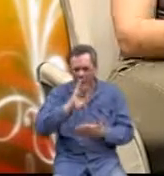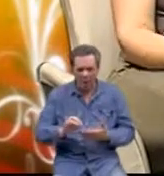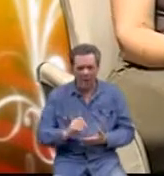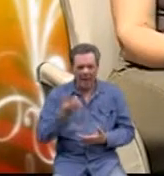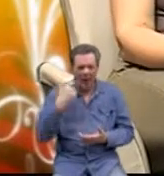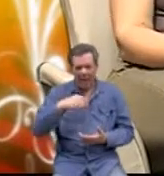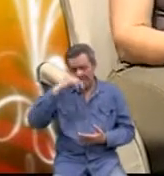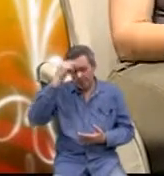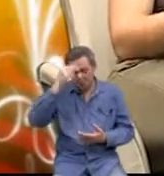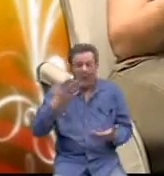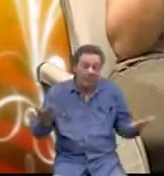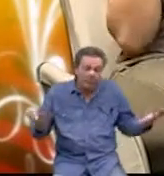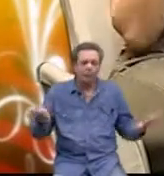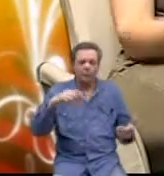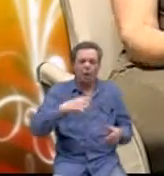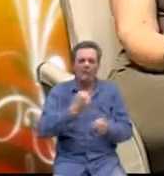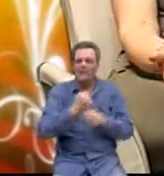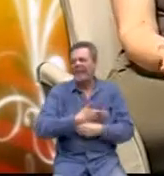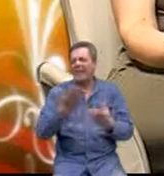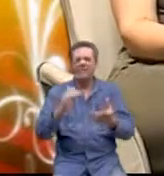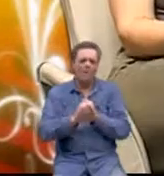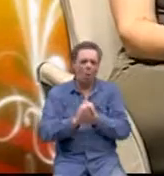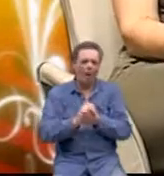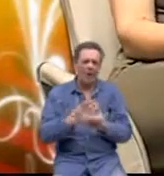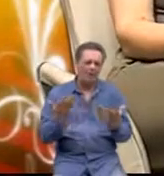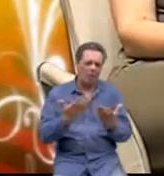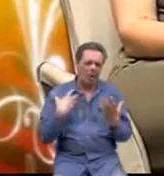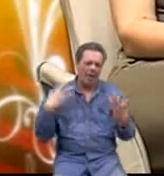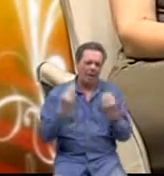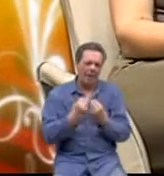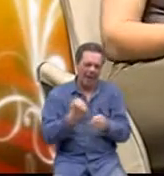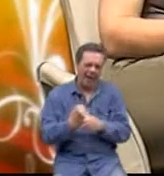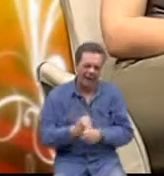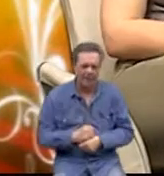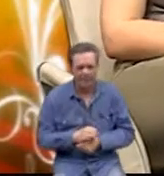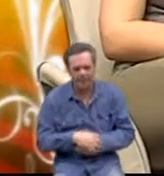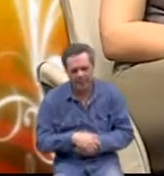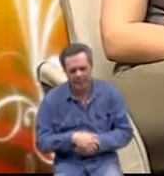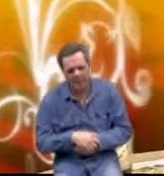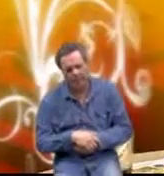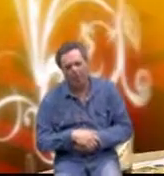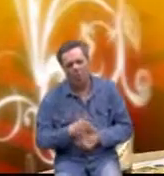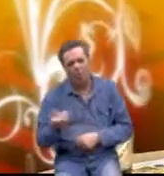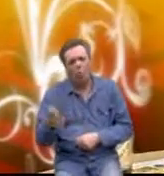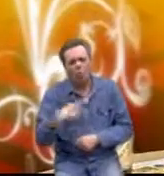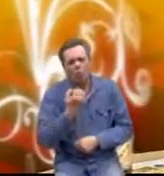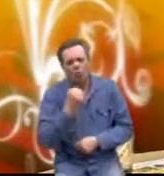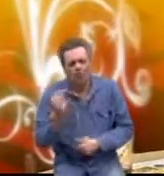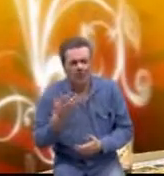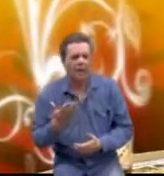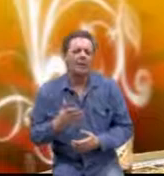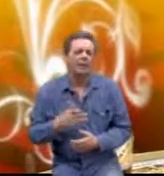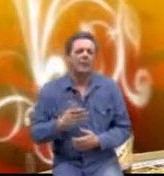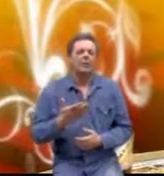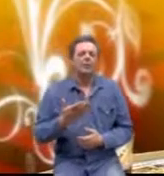kažem, iskustva zapravo dolaze iz rada svih kolegica koje s nama znači, rade u igri. Znači, tako oni koji dođu u četvrtak već će dobiti